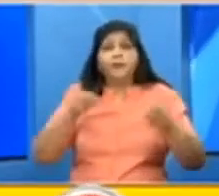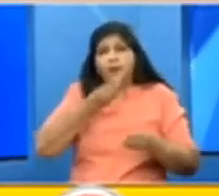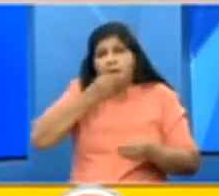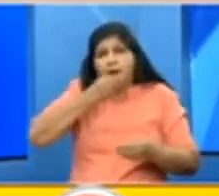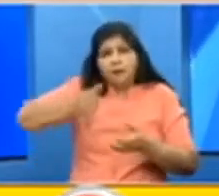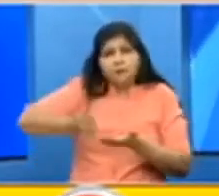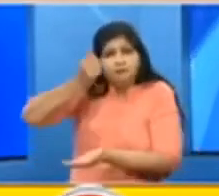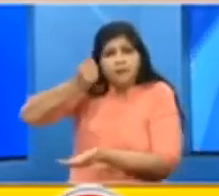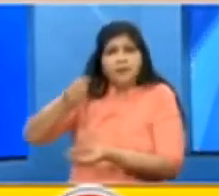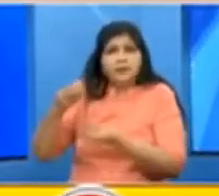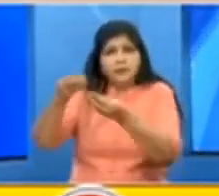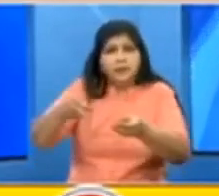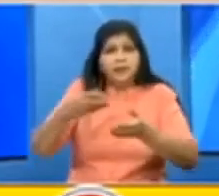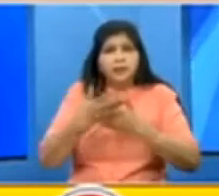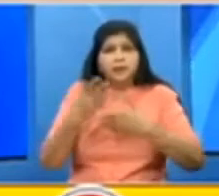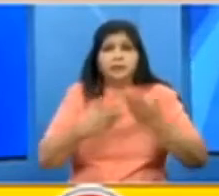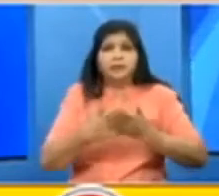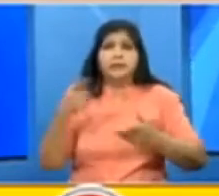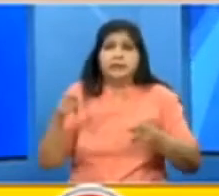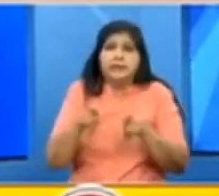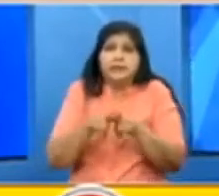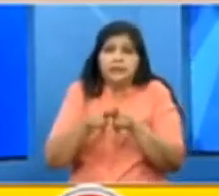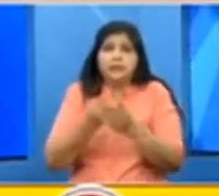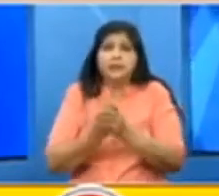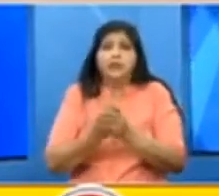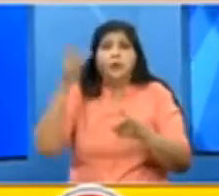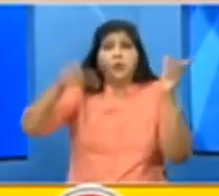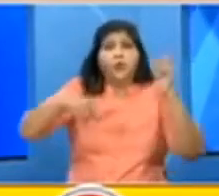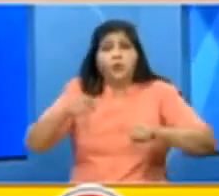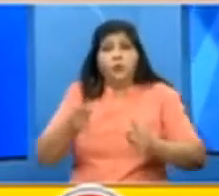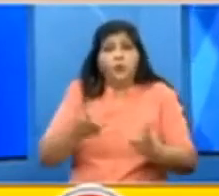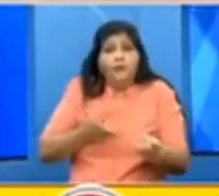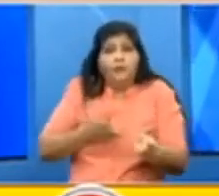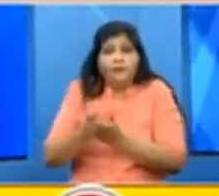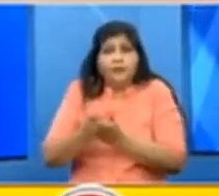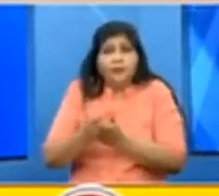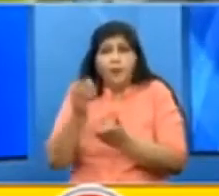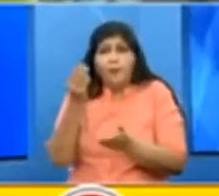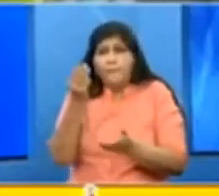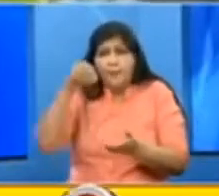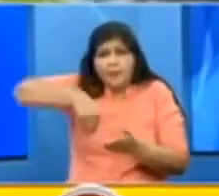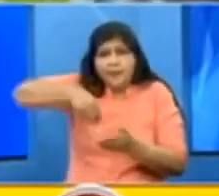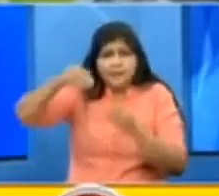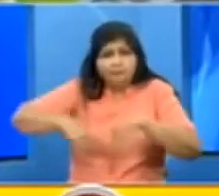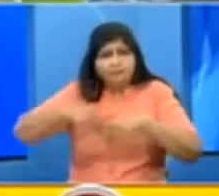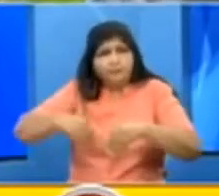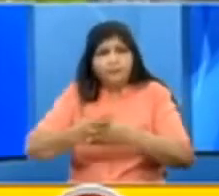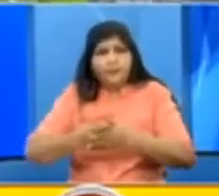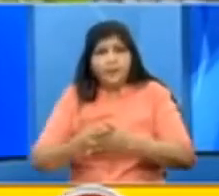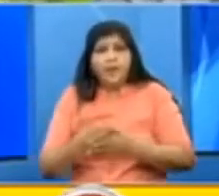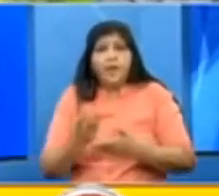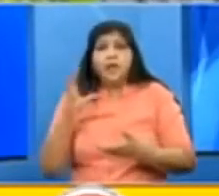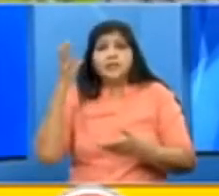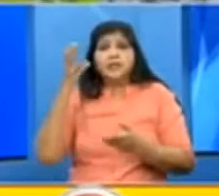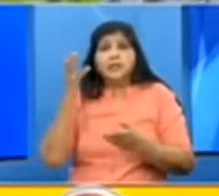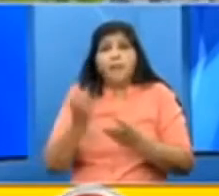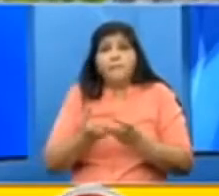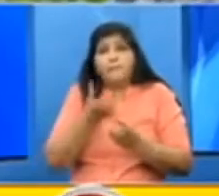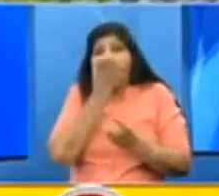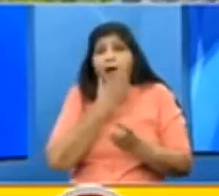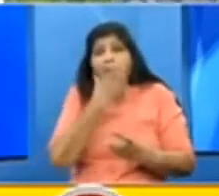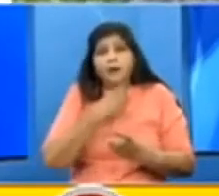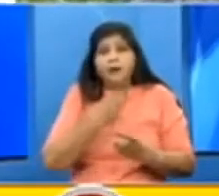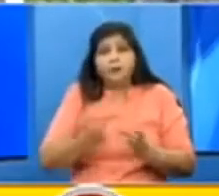बांटा। साथ ही उन्होंने लोगों को फसलों के बीज और सेब के पौधे भी दिए,